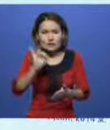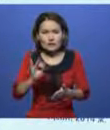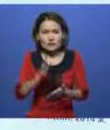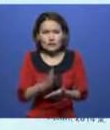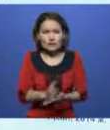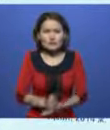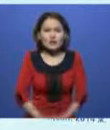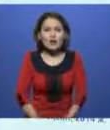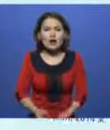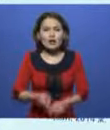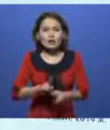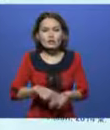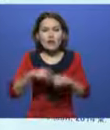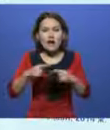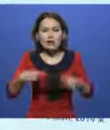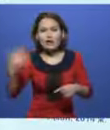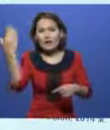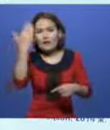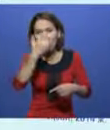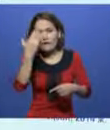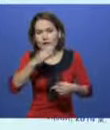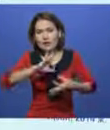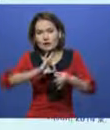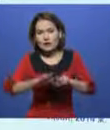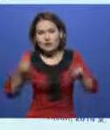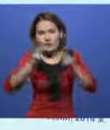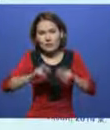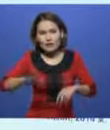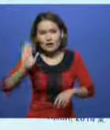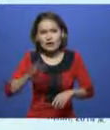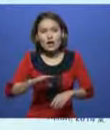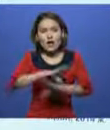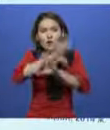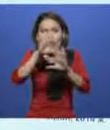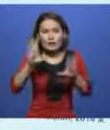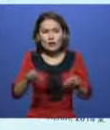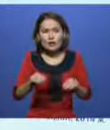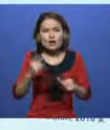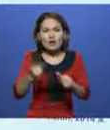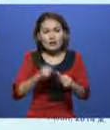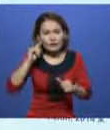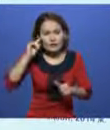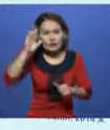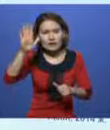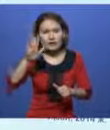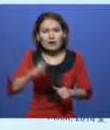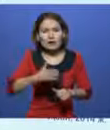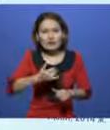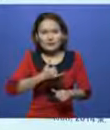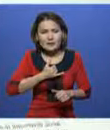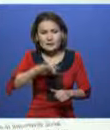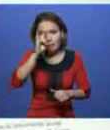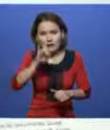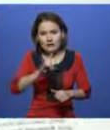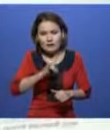жазылған кітаптар мен түсірілген фильмдерді қызықтап талқыға саламыз. Есімі бүкіл Еуропаға тараған Еділ патша да осылай ұлықталса керемет болар